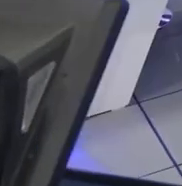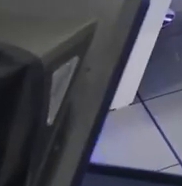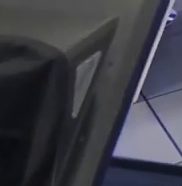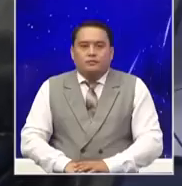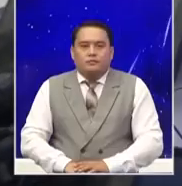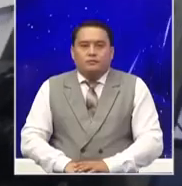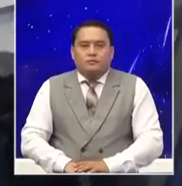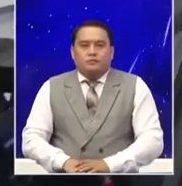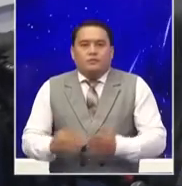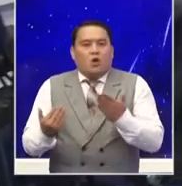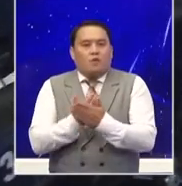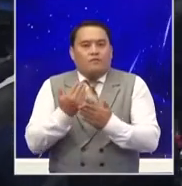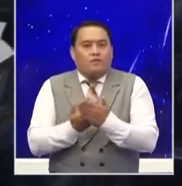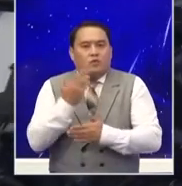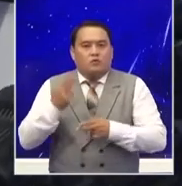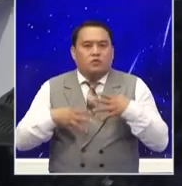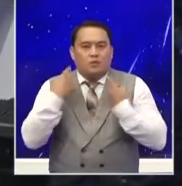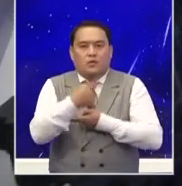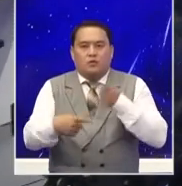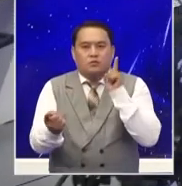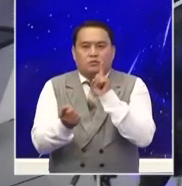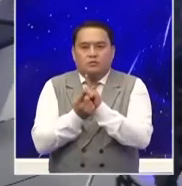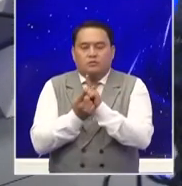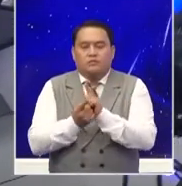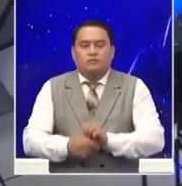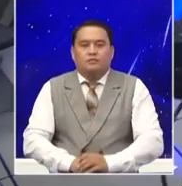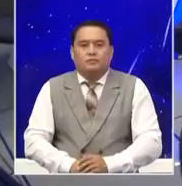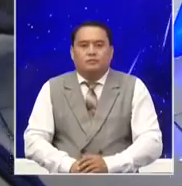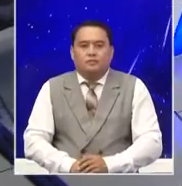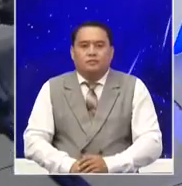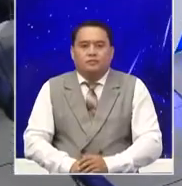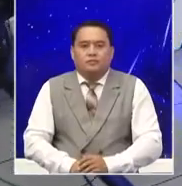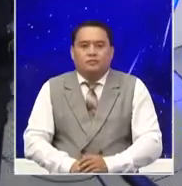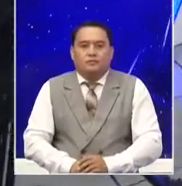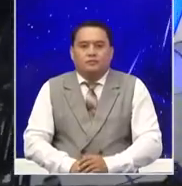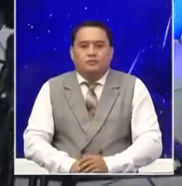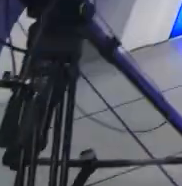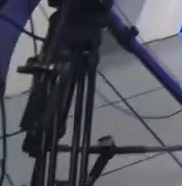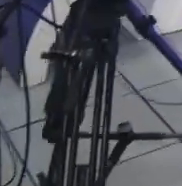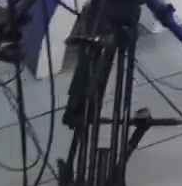Это были все новости на сегодня. А я с вами прощаюсь. Увидимся завтра.